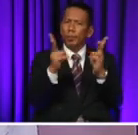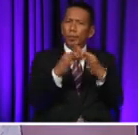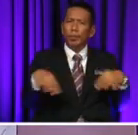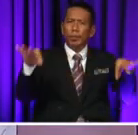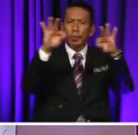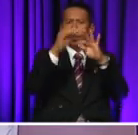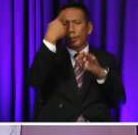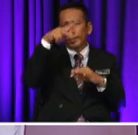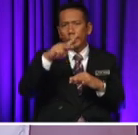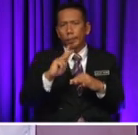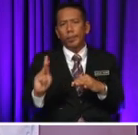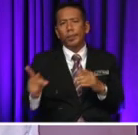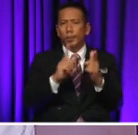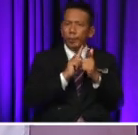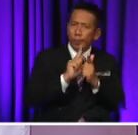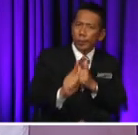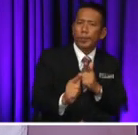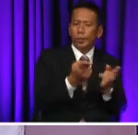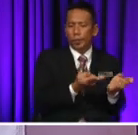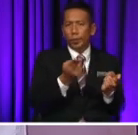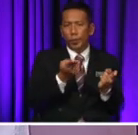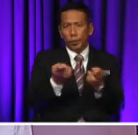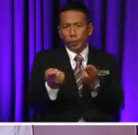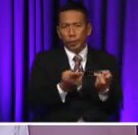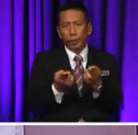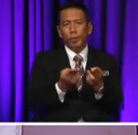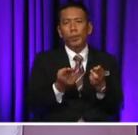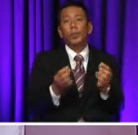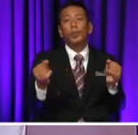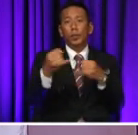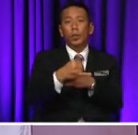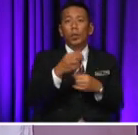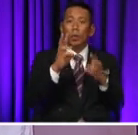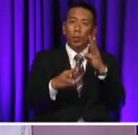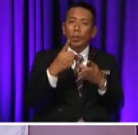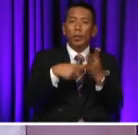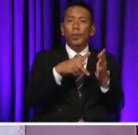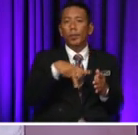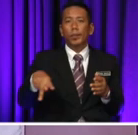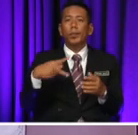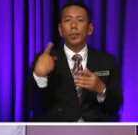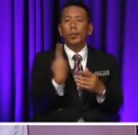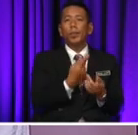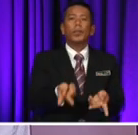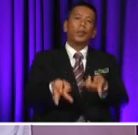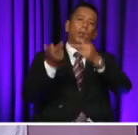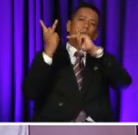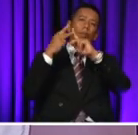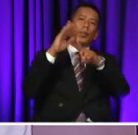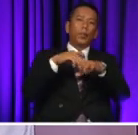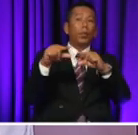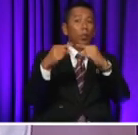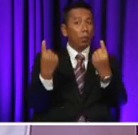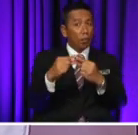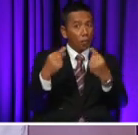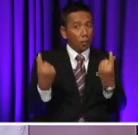memastikan kelancaran pengurusan organisasi kita jadi walau apapun kita berbaliklah kepada Alquran dan